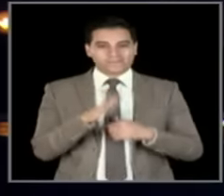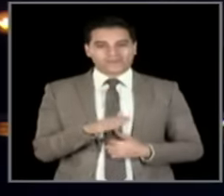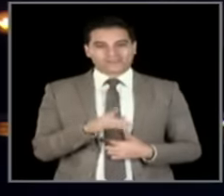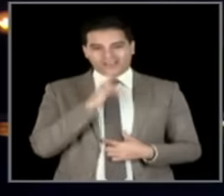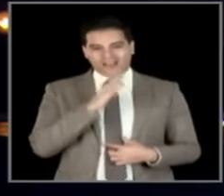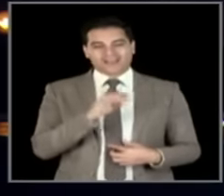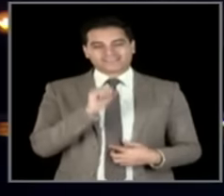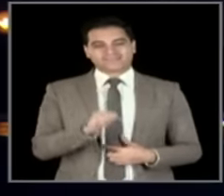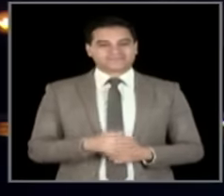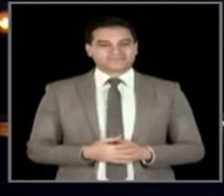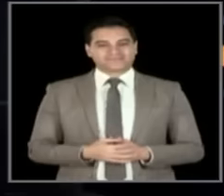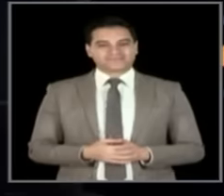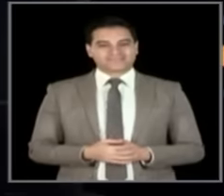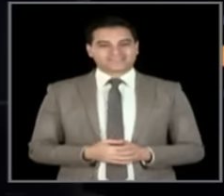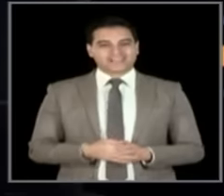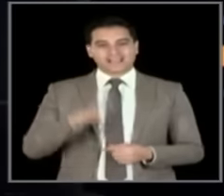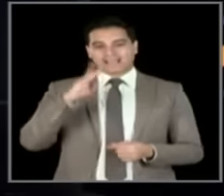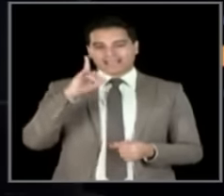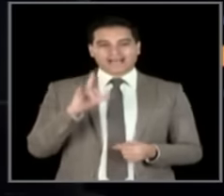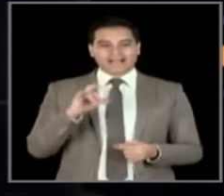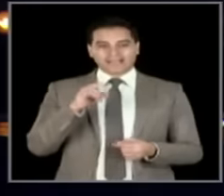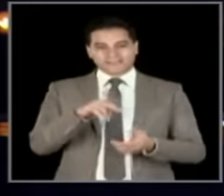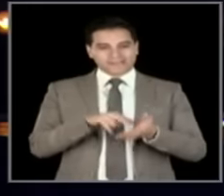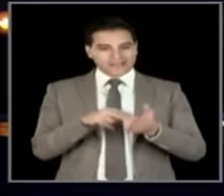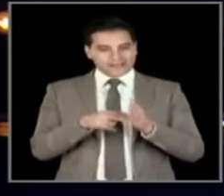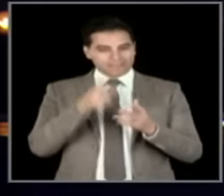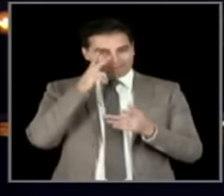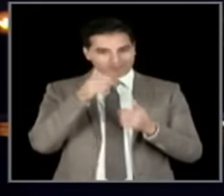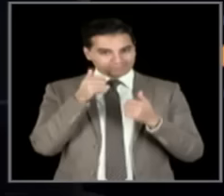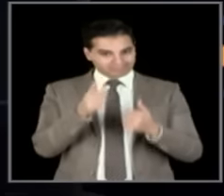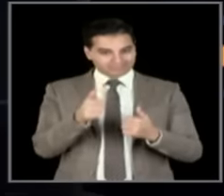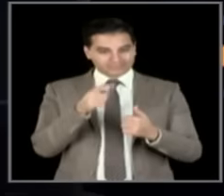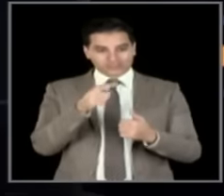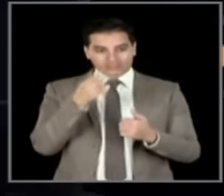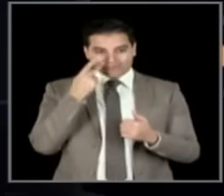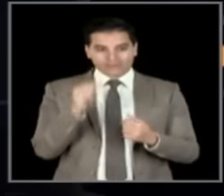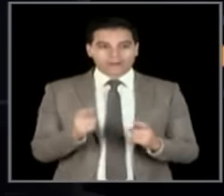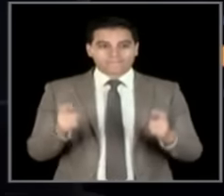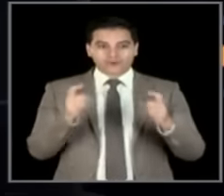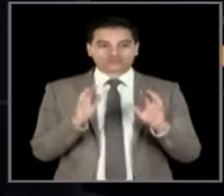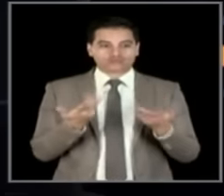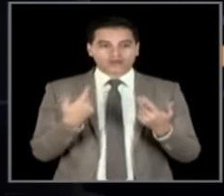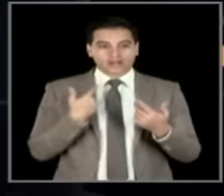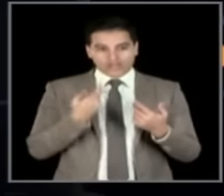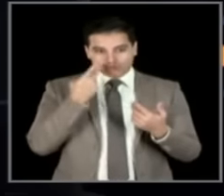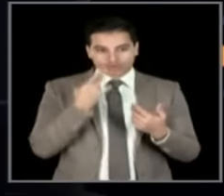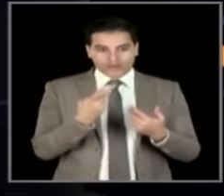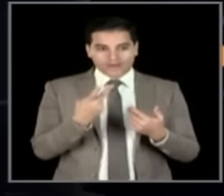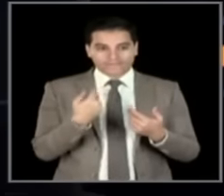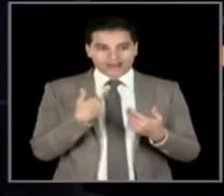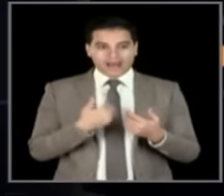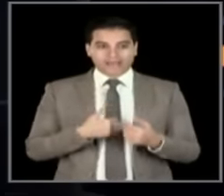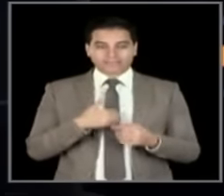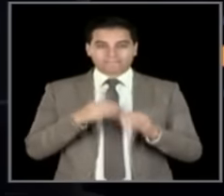استحقهم. شكرا كريم. ازيك يا كريم؟ ازي حضرتك؟ متوقع ايه من ماتش النهارده؟ باذن الله متوقع ان احنا يعني اللي انا مش متوقع